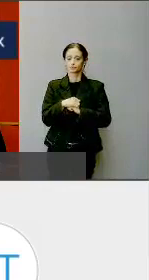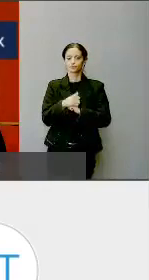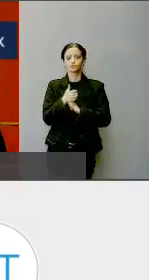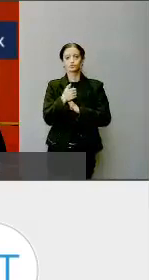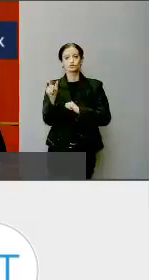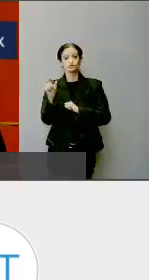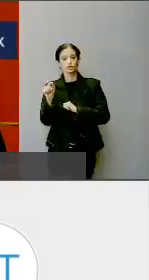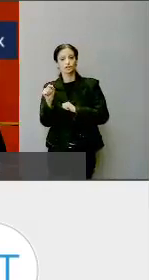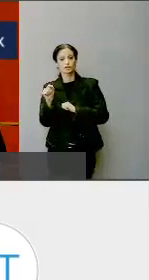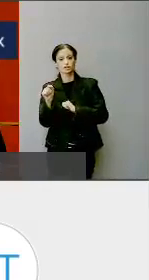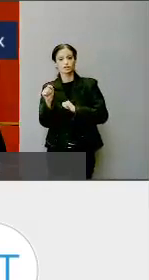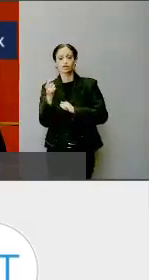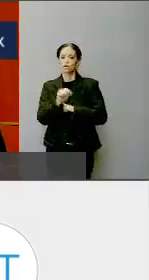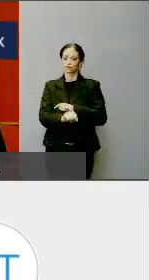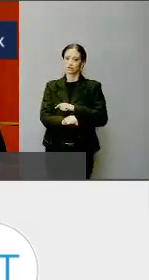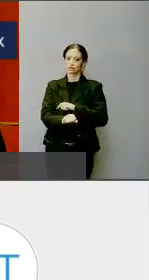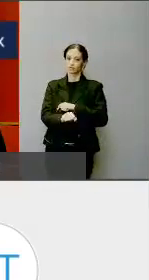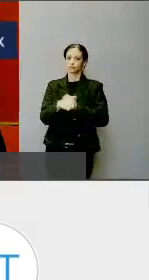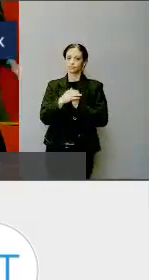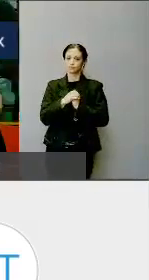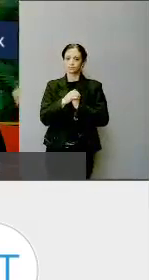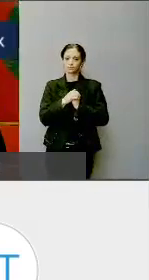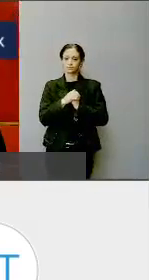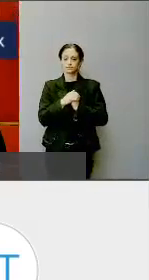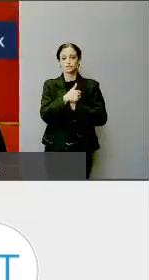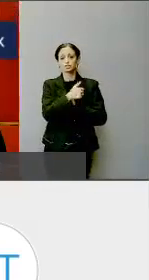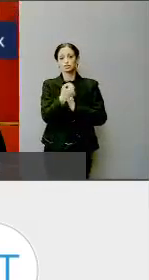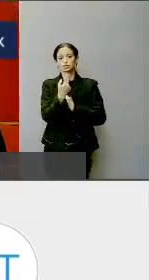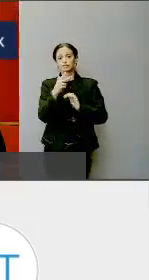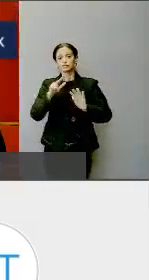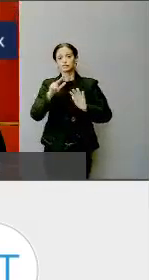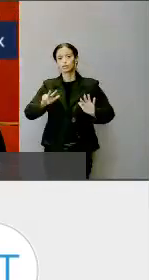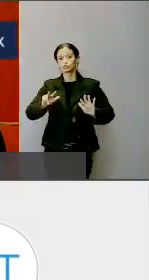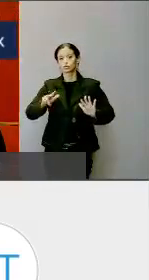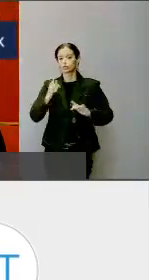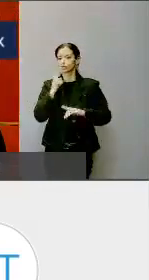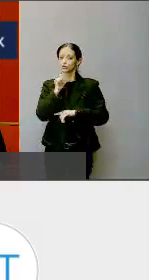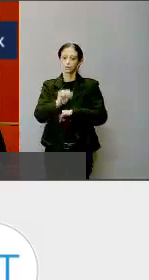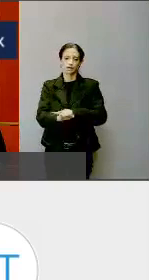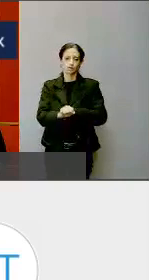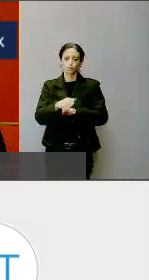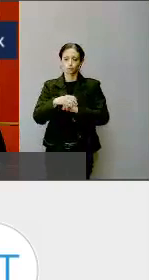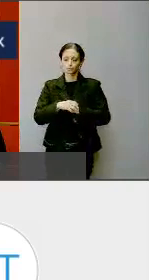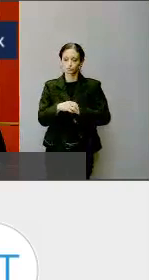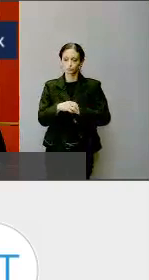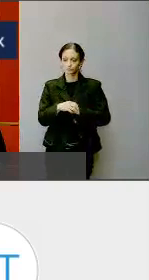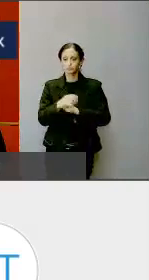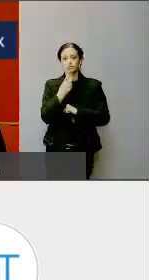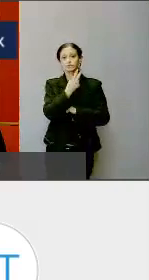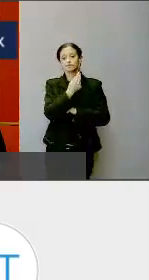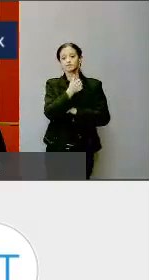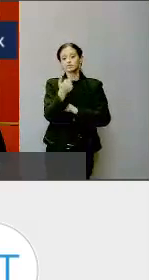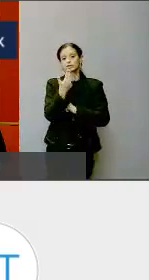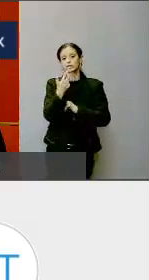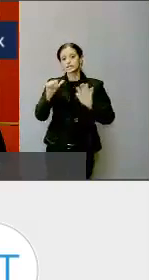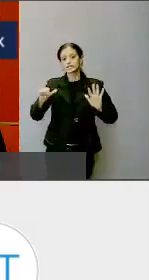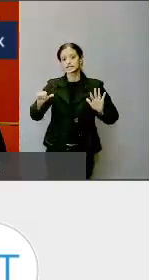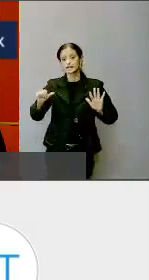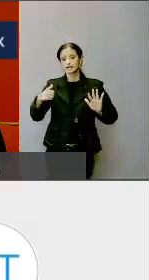120 contrario 128 contrario 136